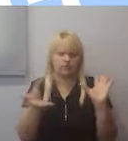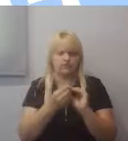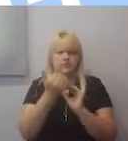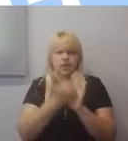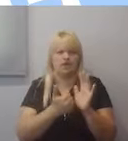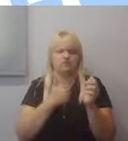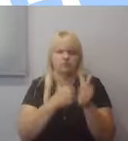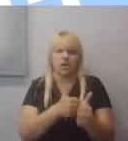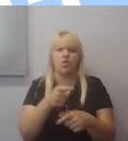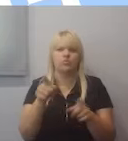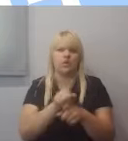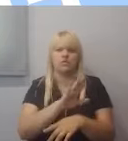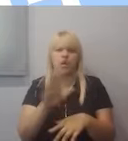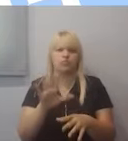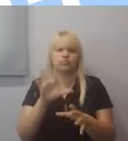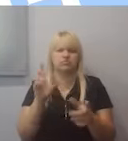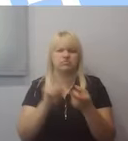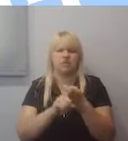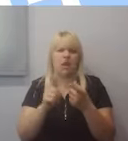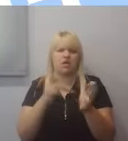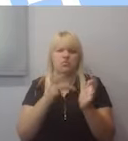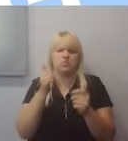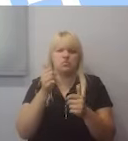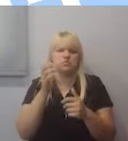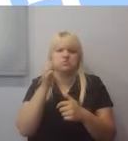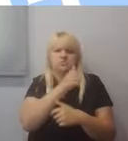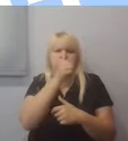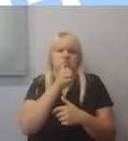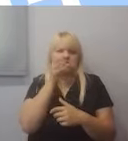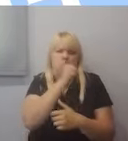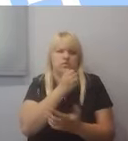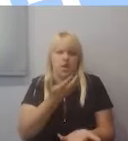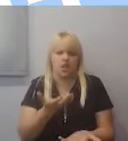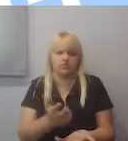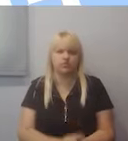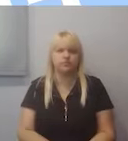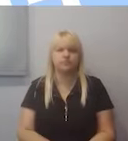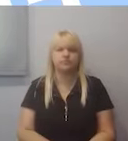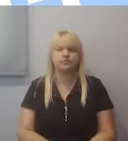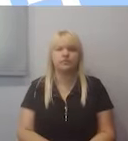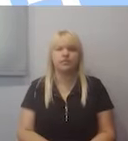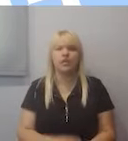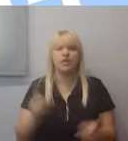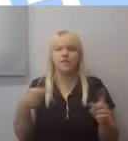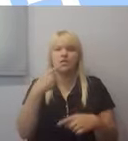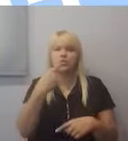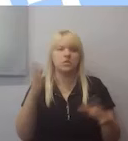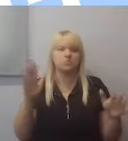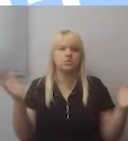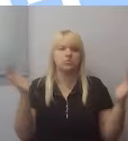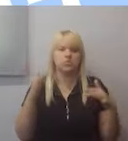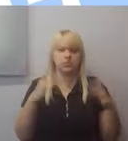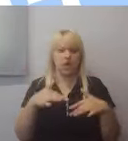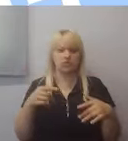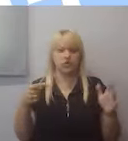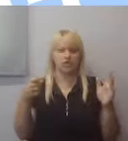komercnoslēpumu kaut kaut kād nu lūk nu un tad vēl tieši par pulcēšanās punktu nodrošinājumu arī no